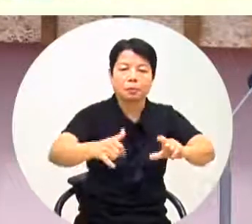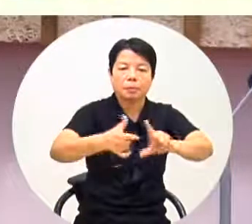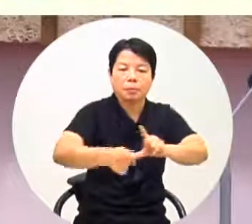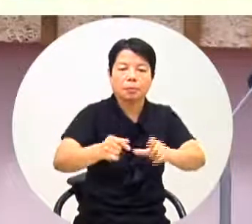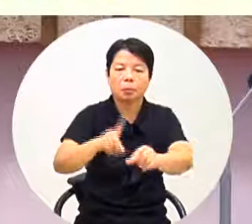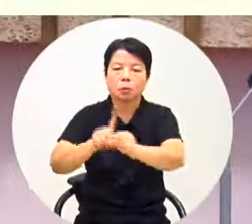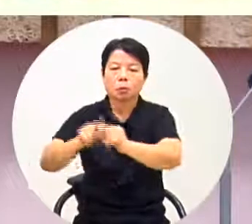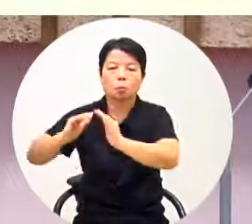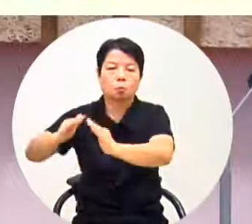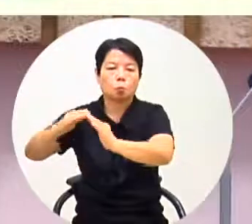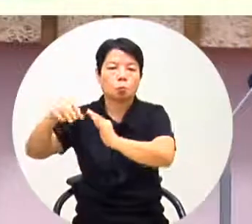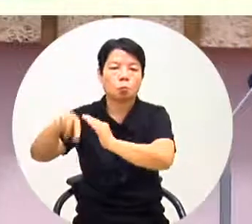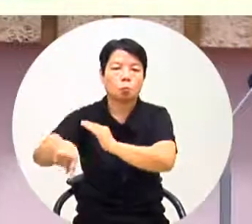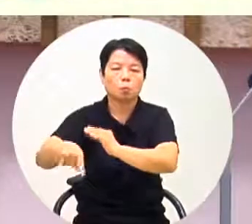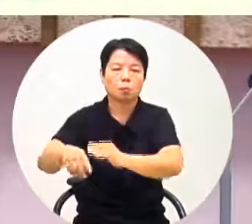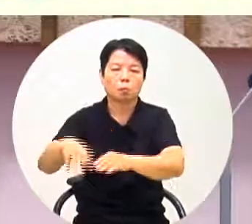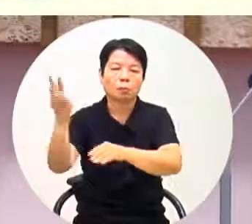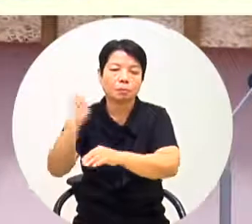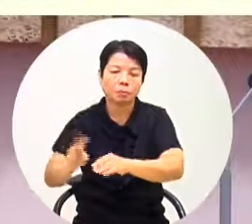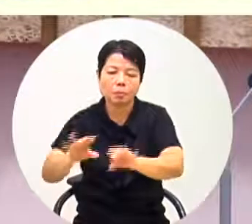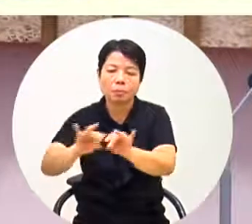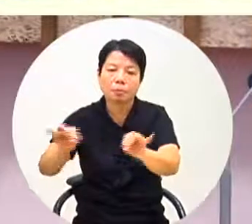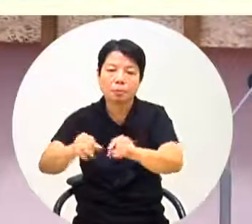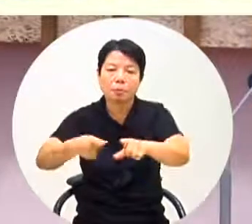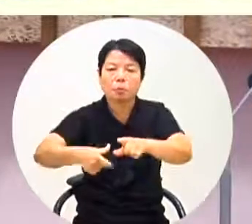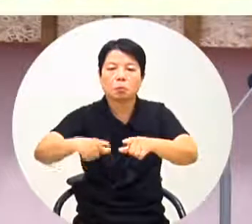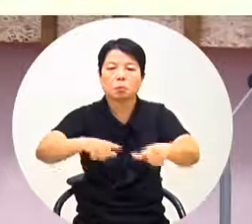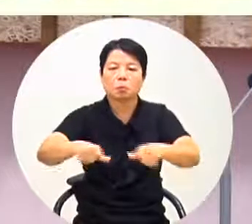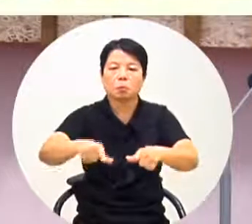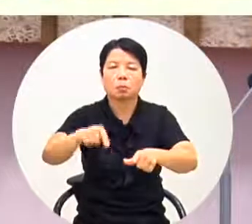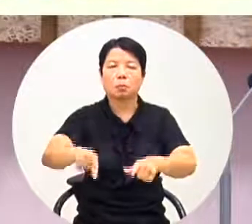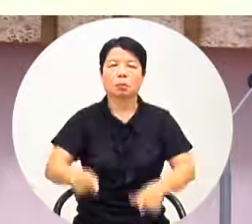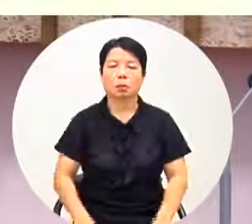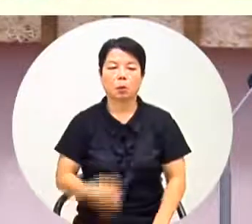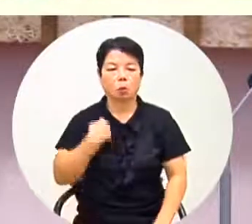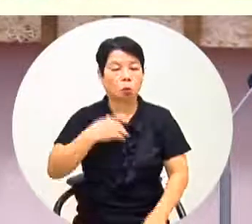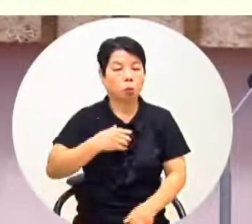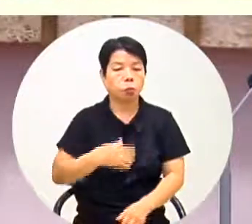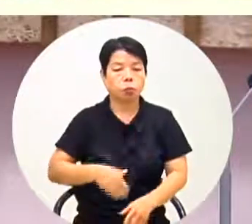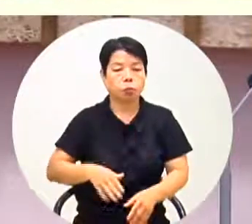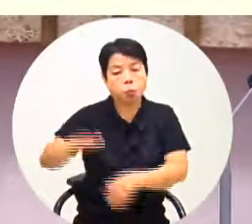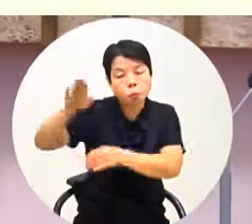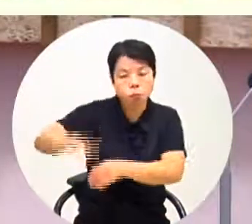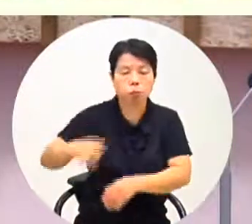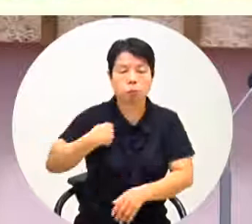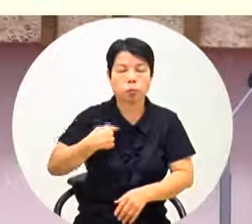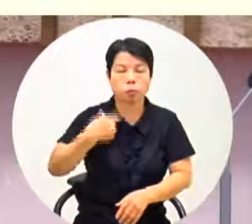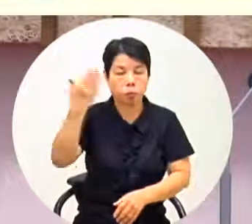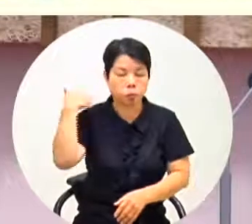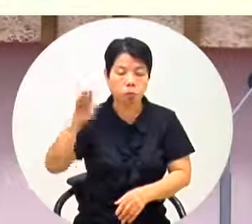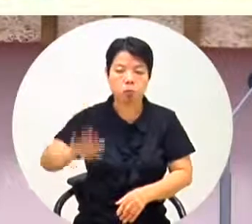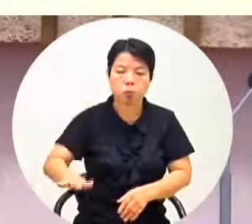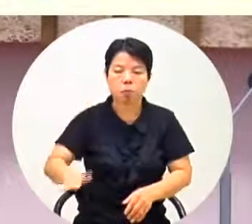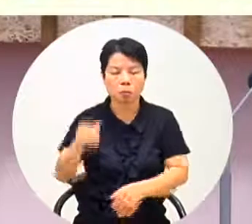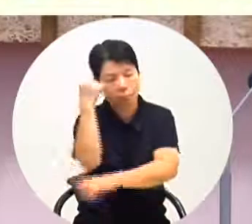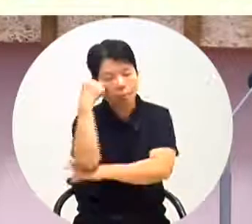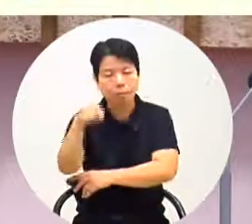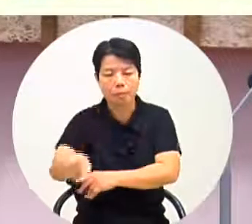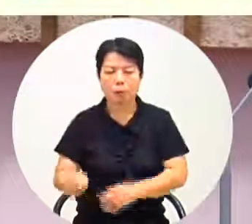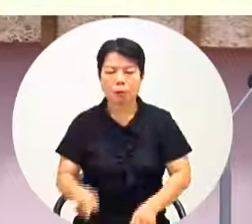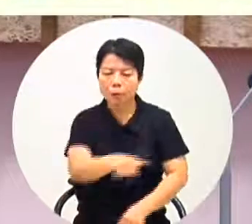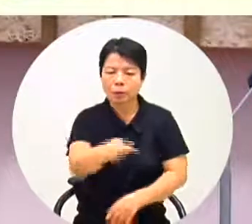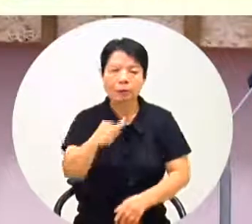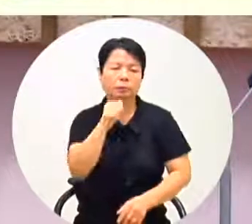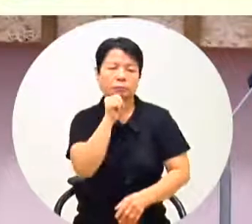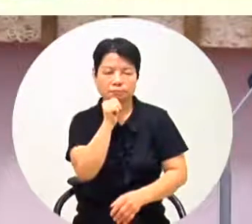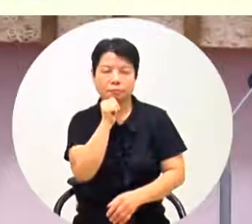中都湿地公园那边，我小时候住在那里，我记得小时候那边是属于比较贫穷的区